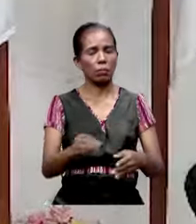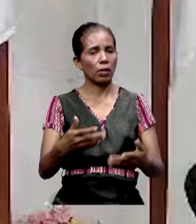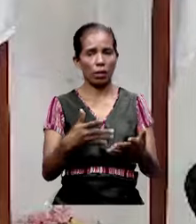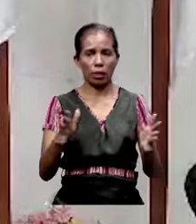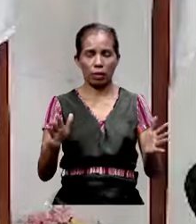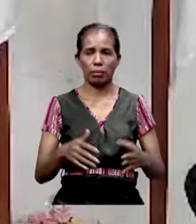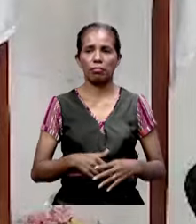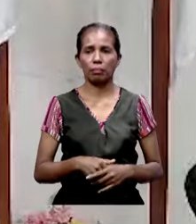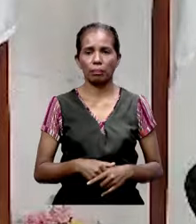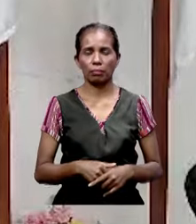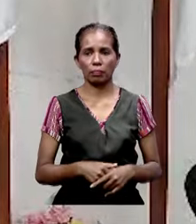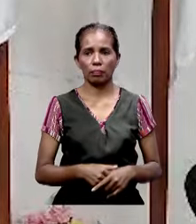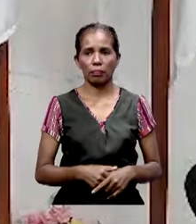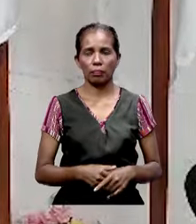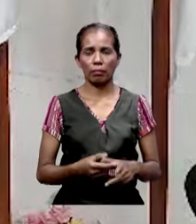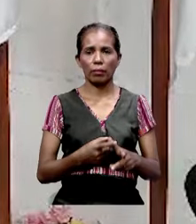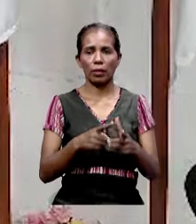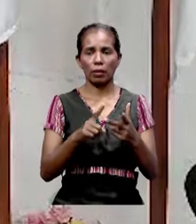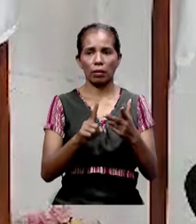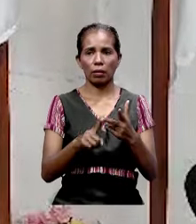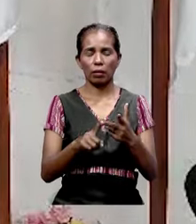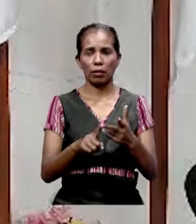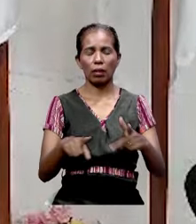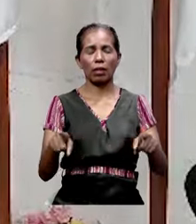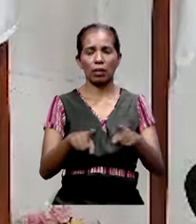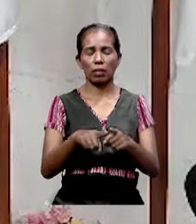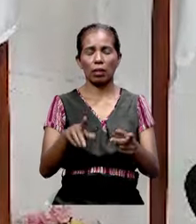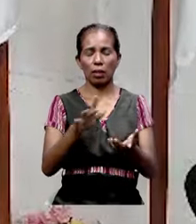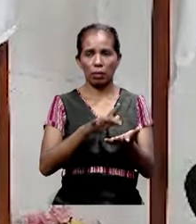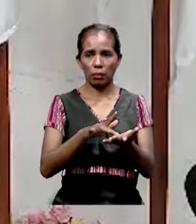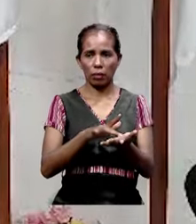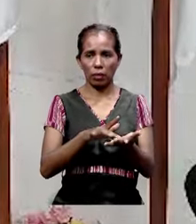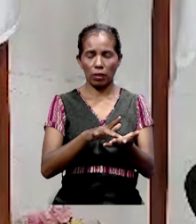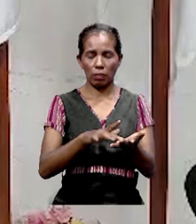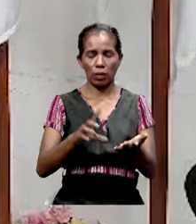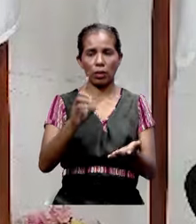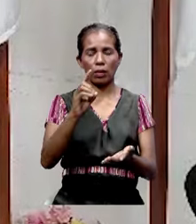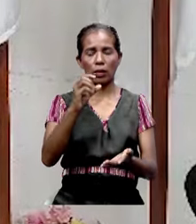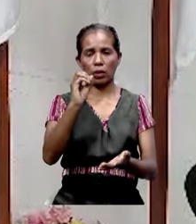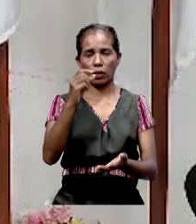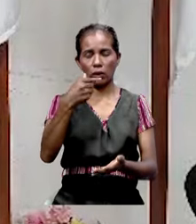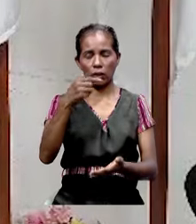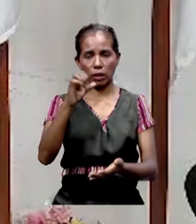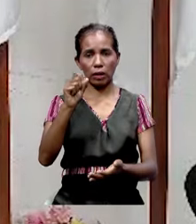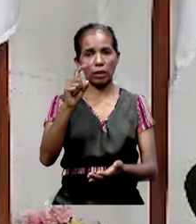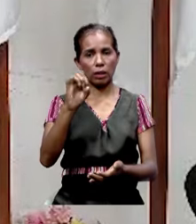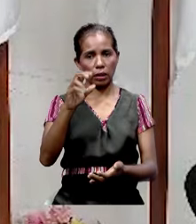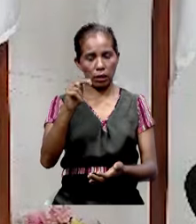out terus aneh saya mau jantungnya jadi digoxing nih mas stock